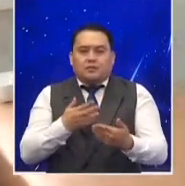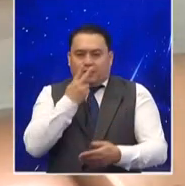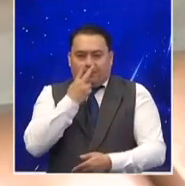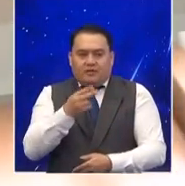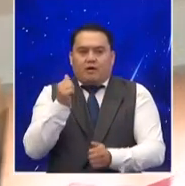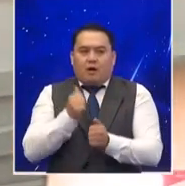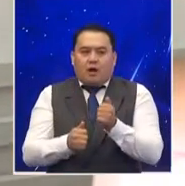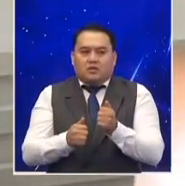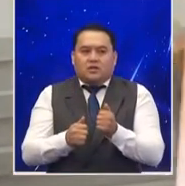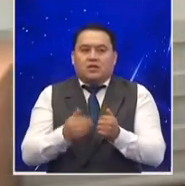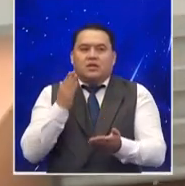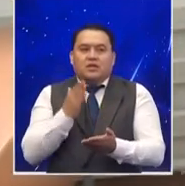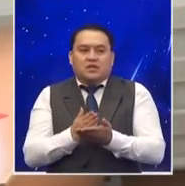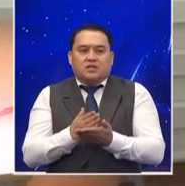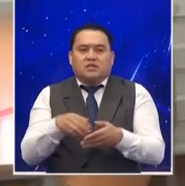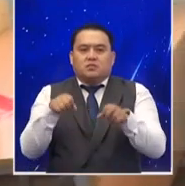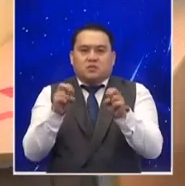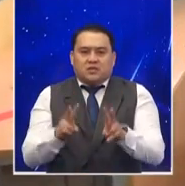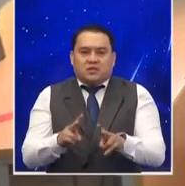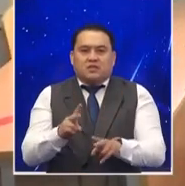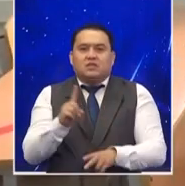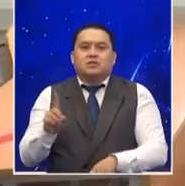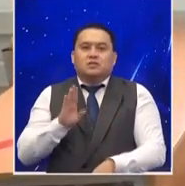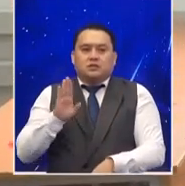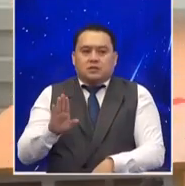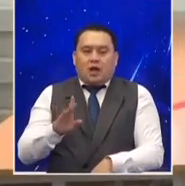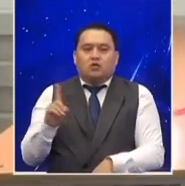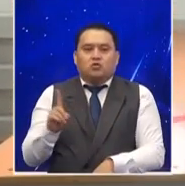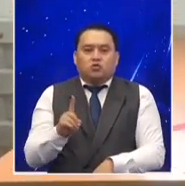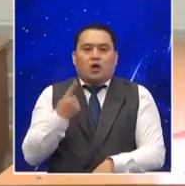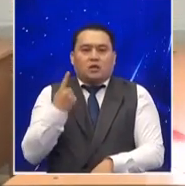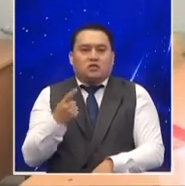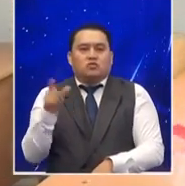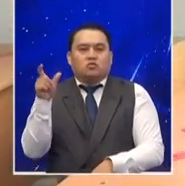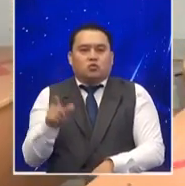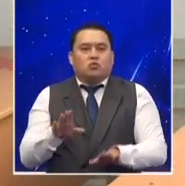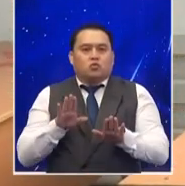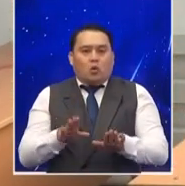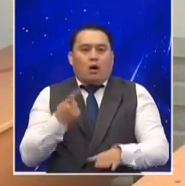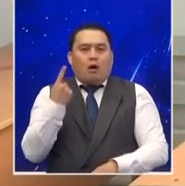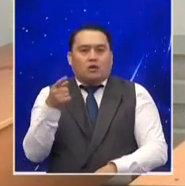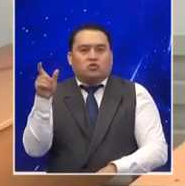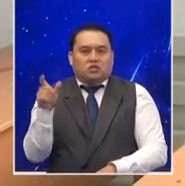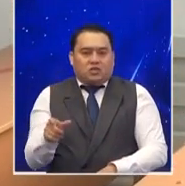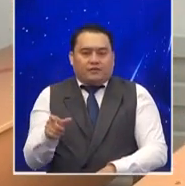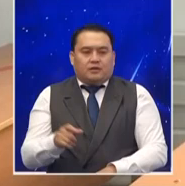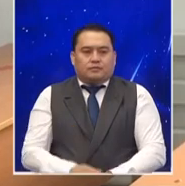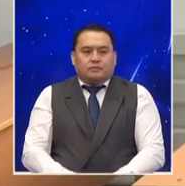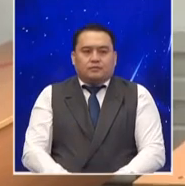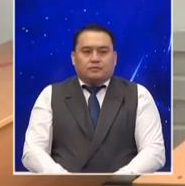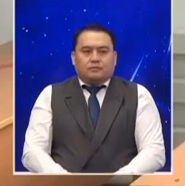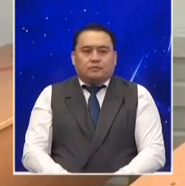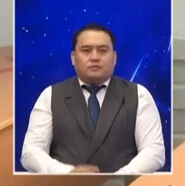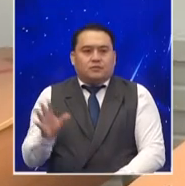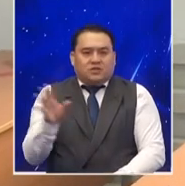на каждой парте имеется специальный знак. Он обозначает, что за одним столом может сидеть только один ученик.